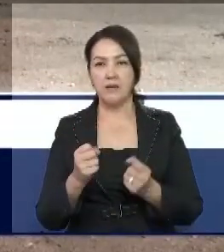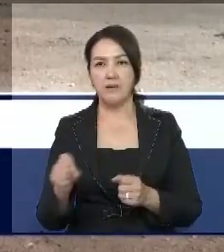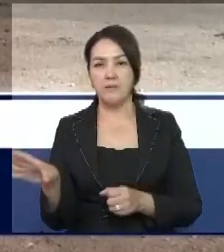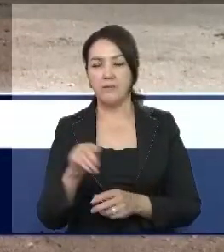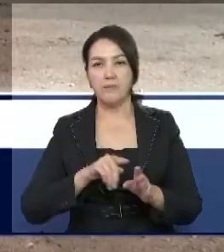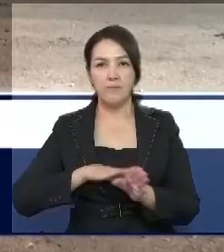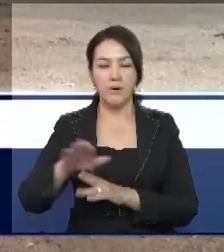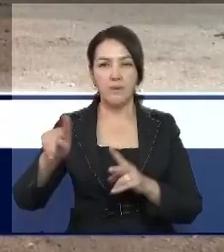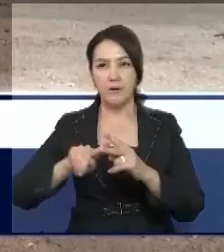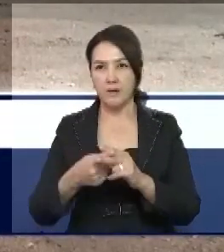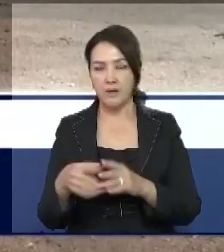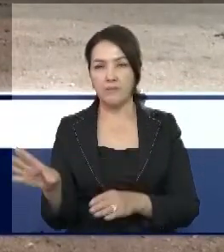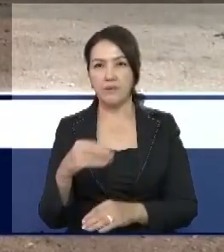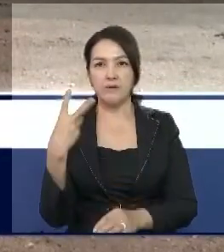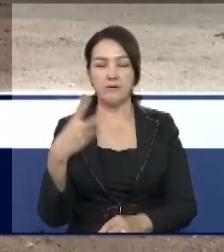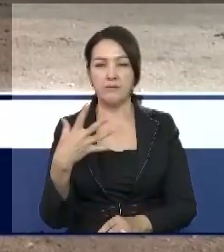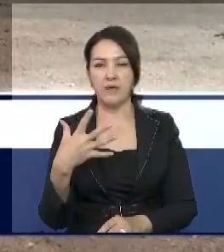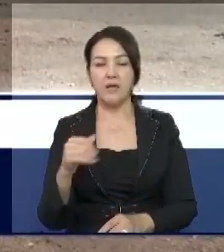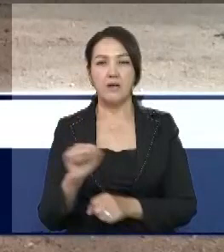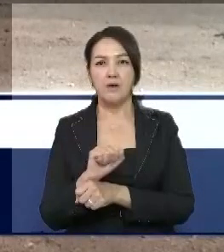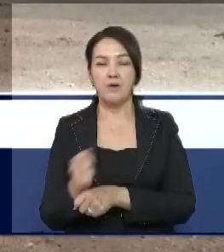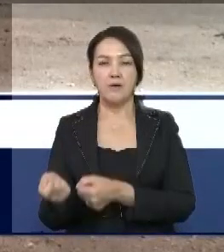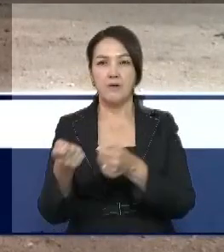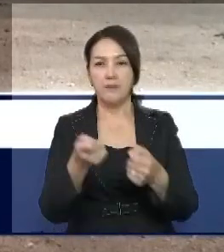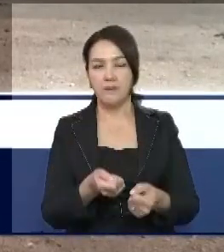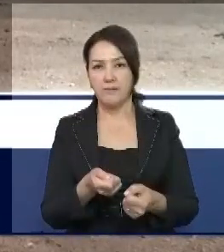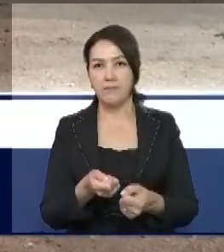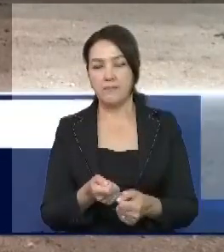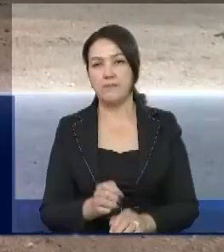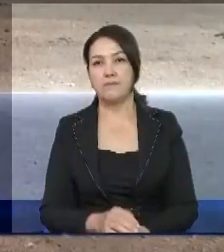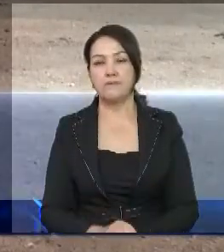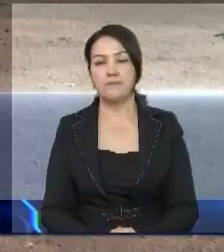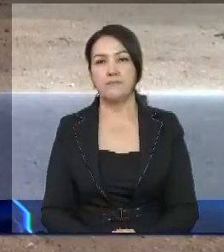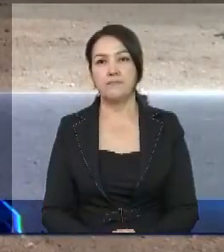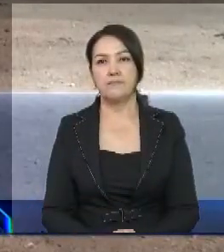технику, все 25 мусоровозов. После чего